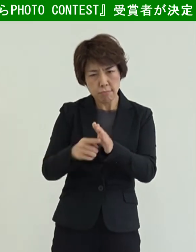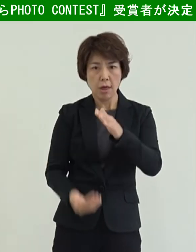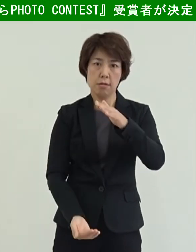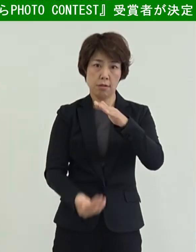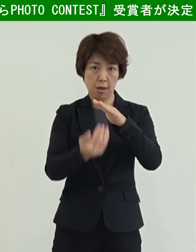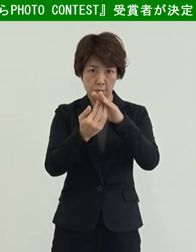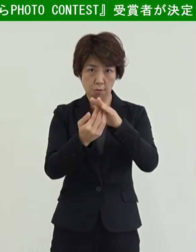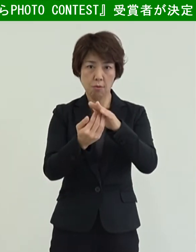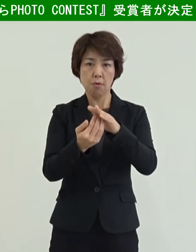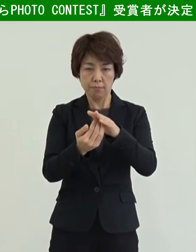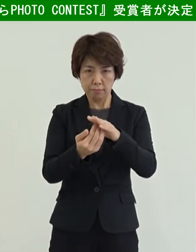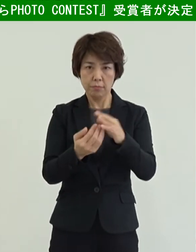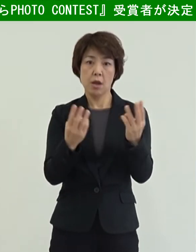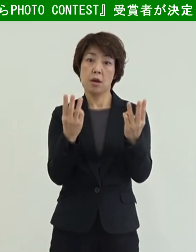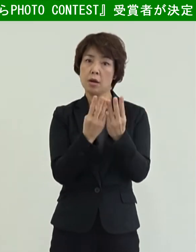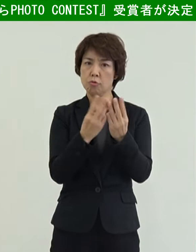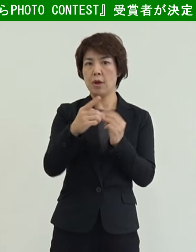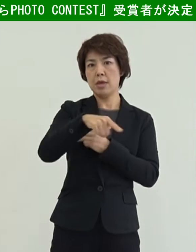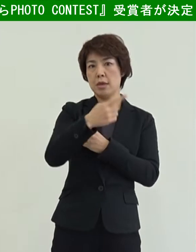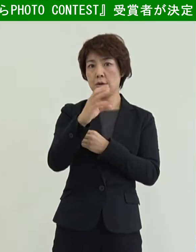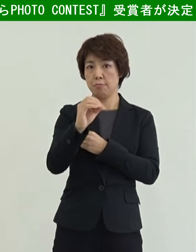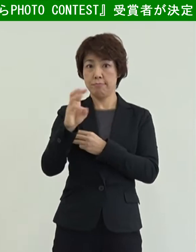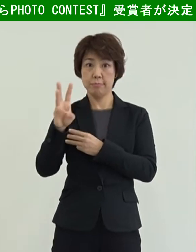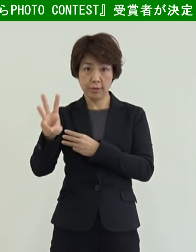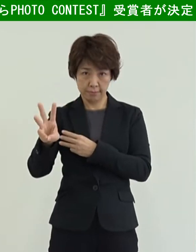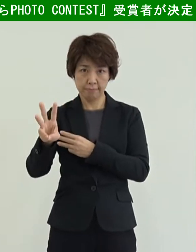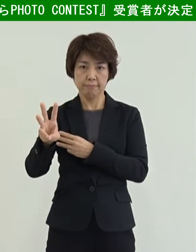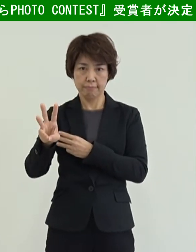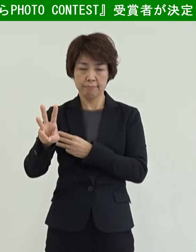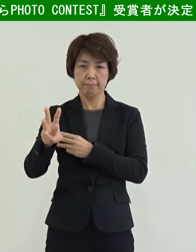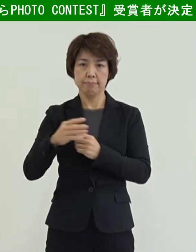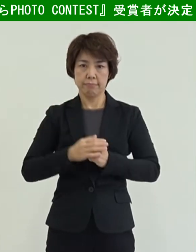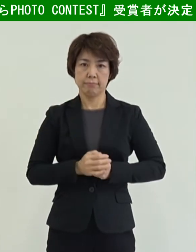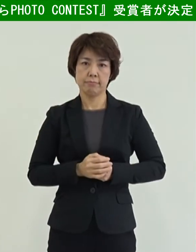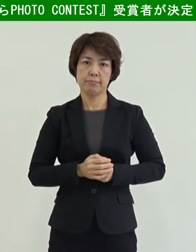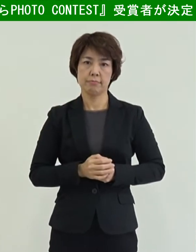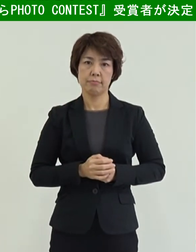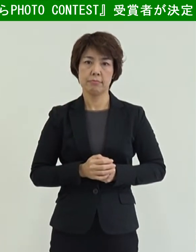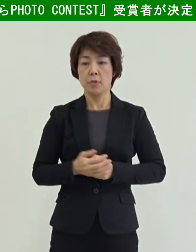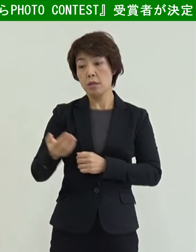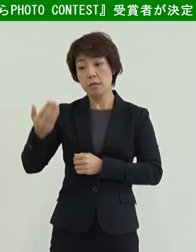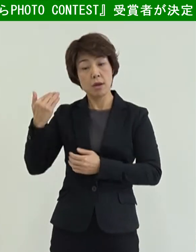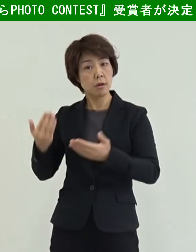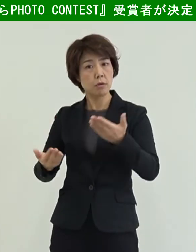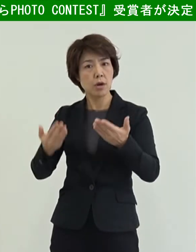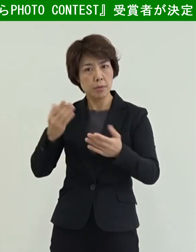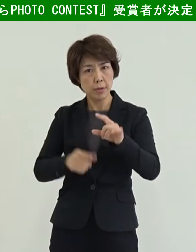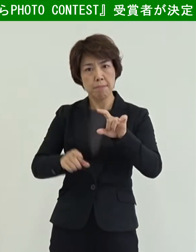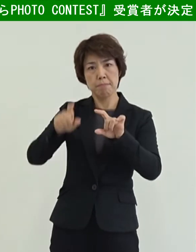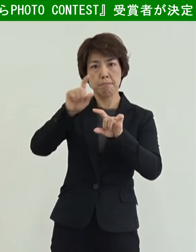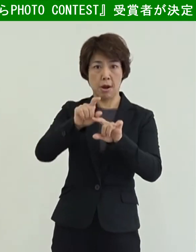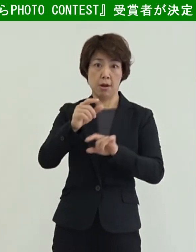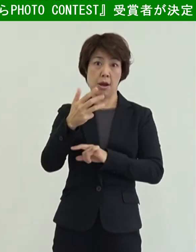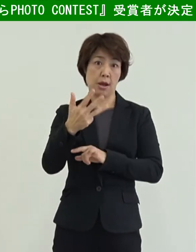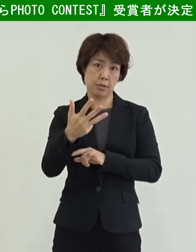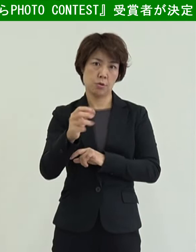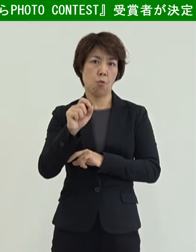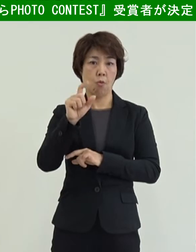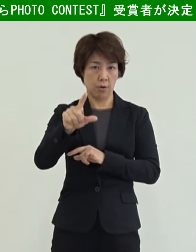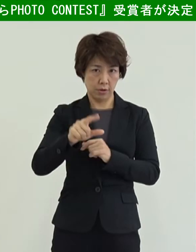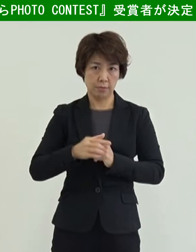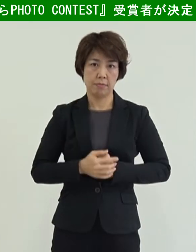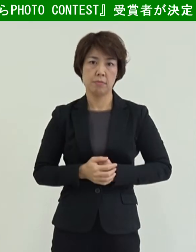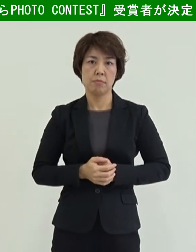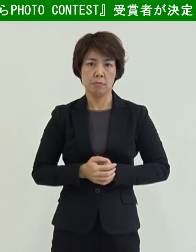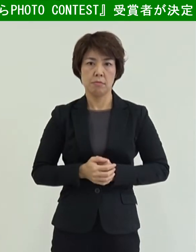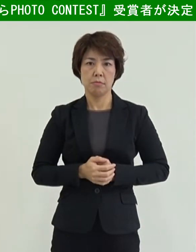は今回103作品応募があったということでございますあの前回よりも8作品増えているということであります